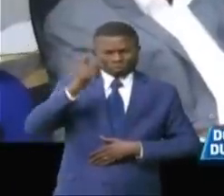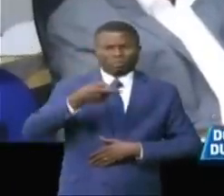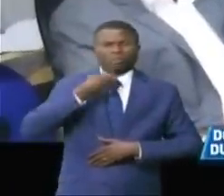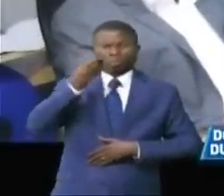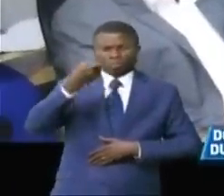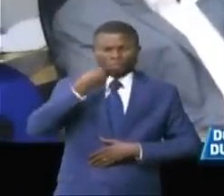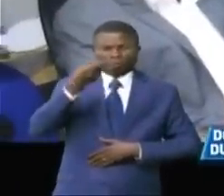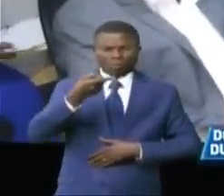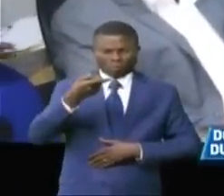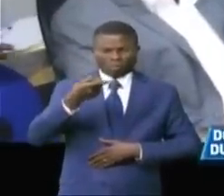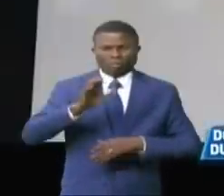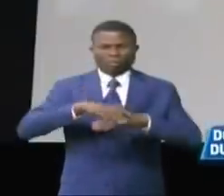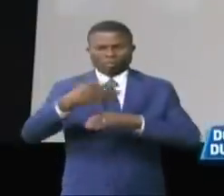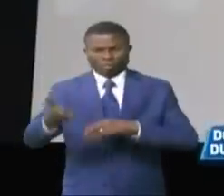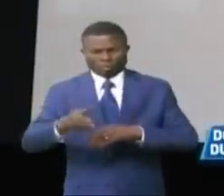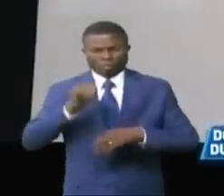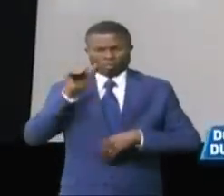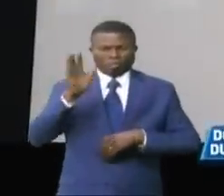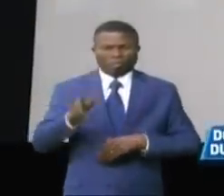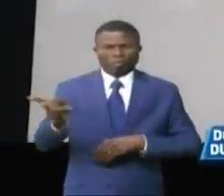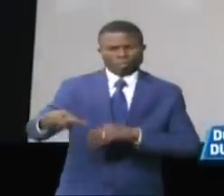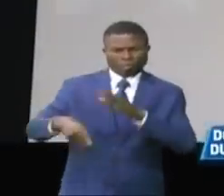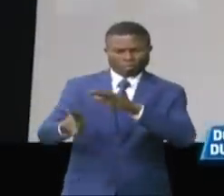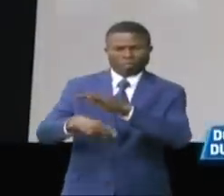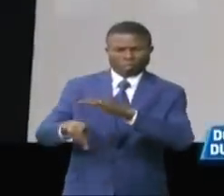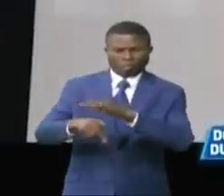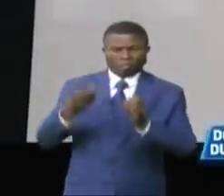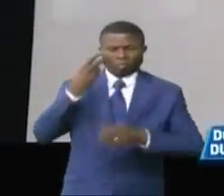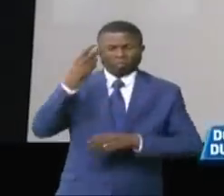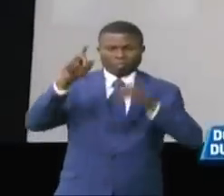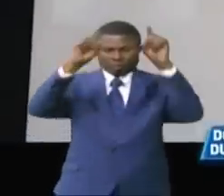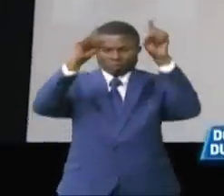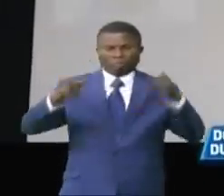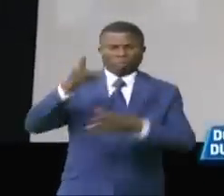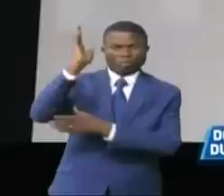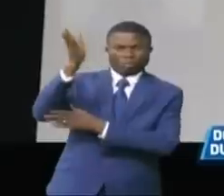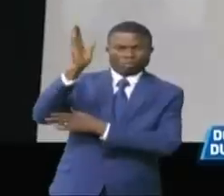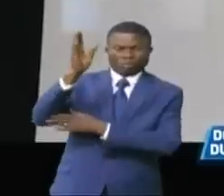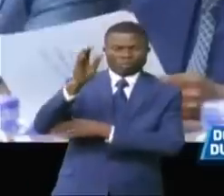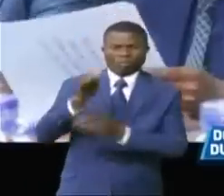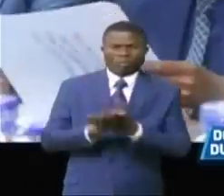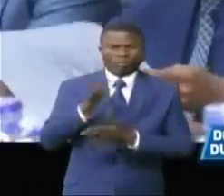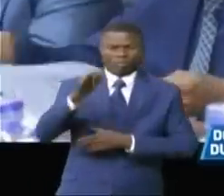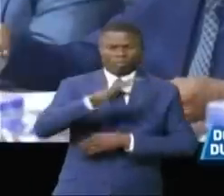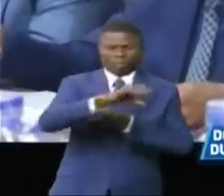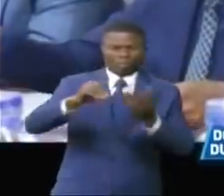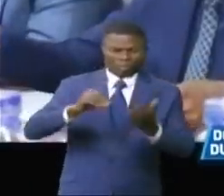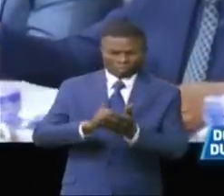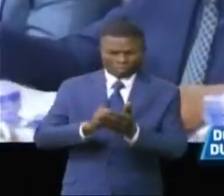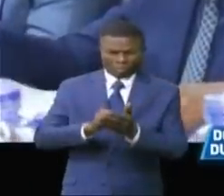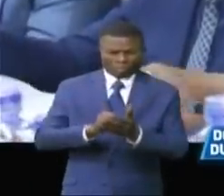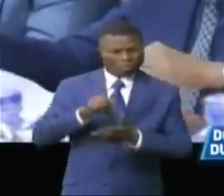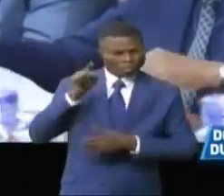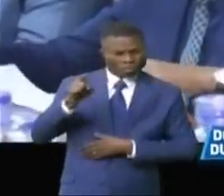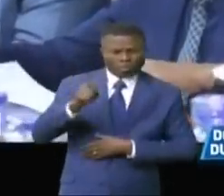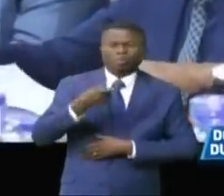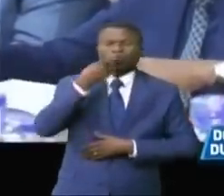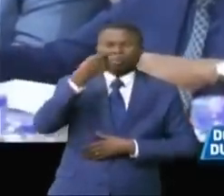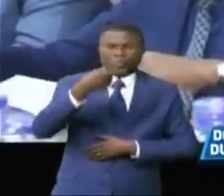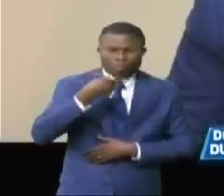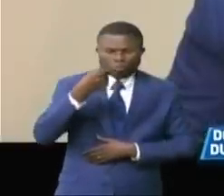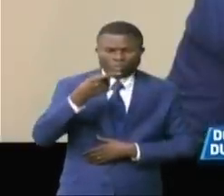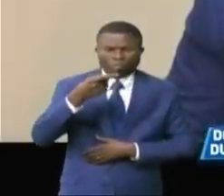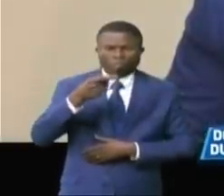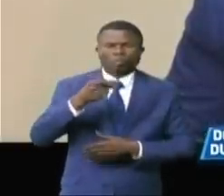exposer, suivi des directeurs provinciaux par visioconférence. Les directeurs centraux se sont eux prononcés sur